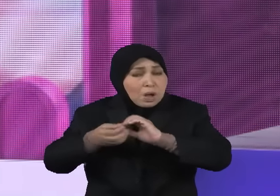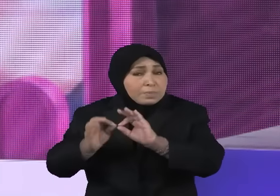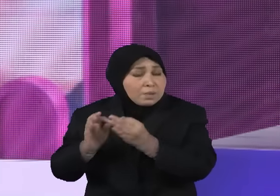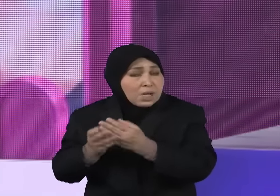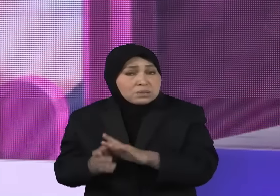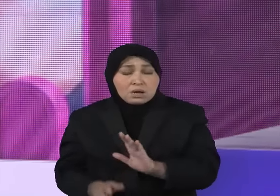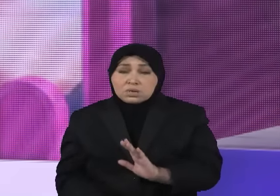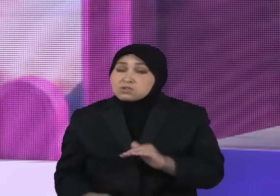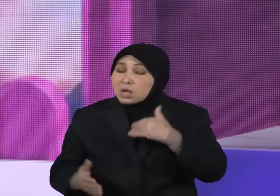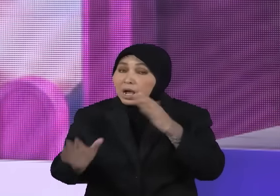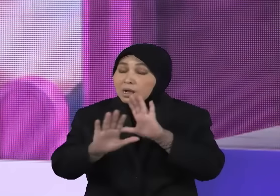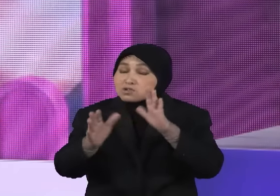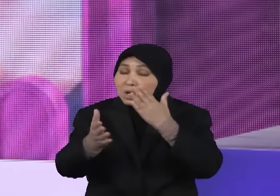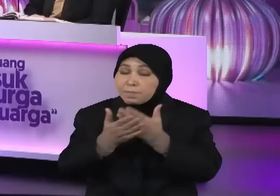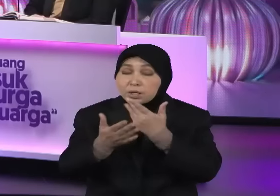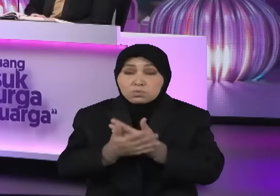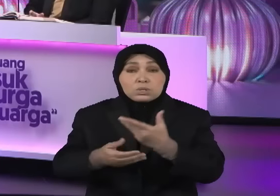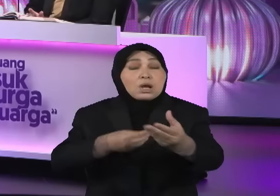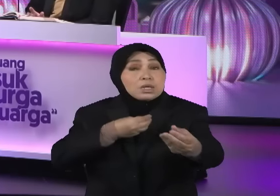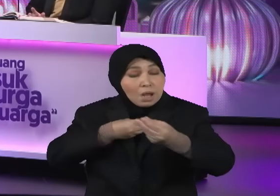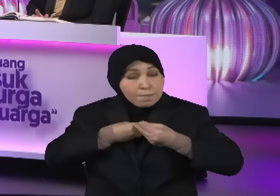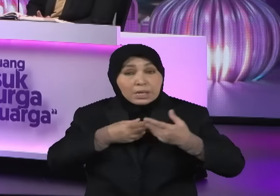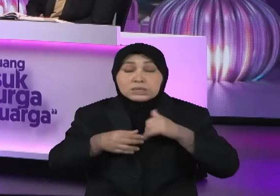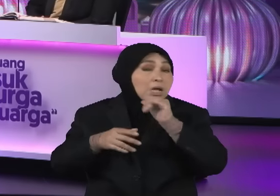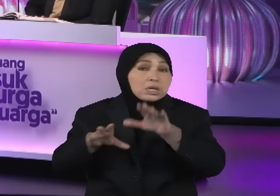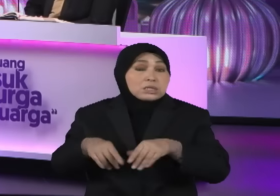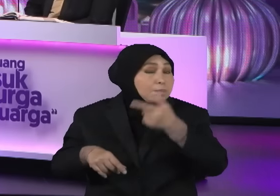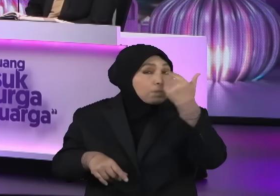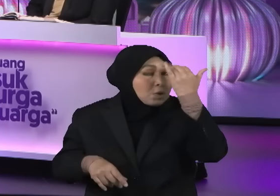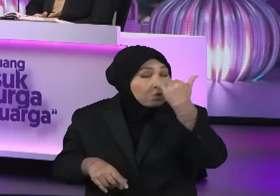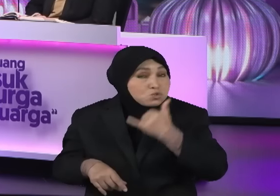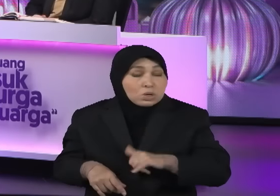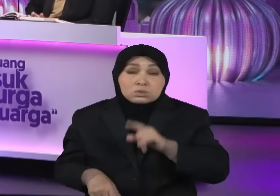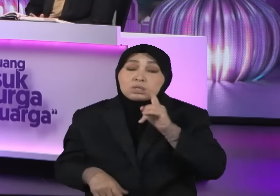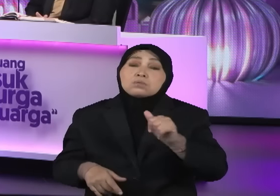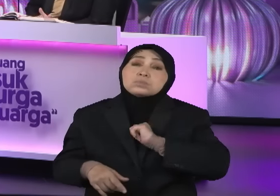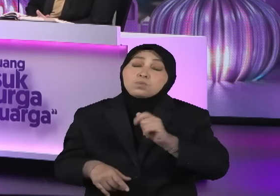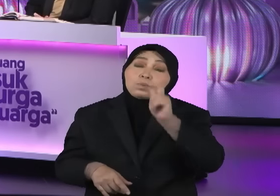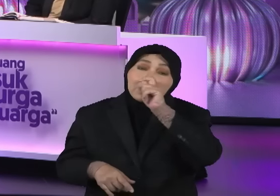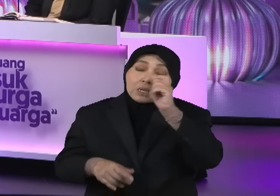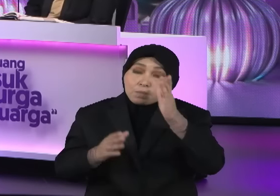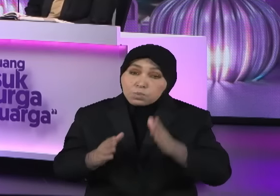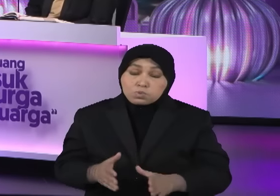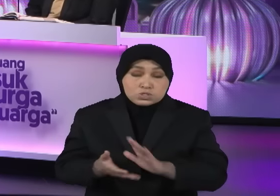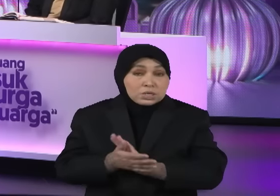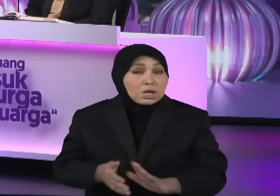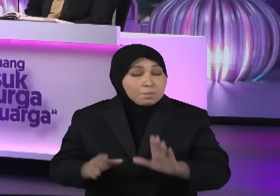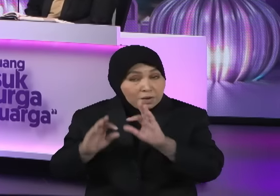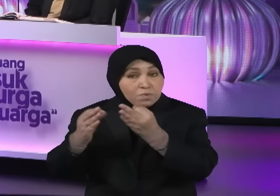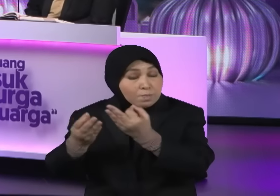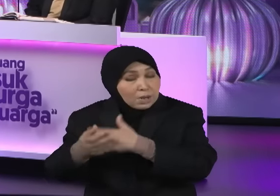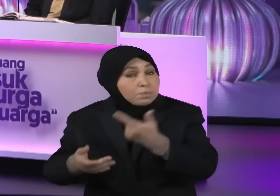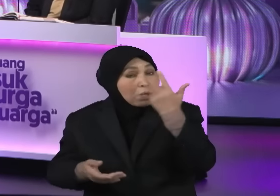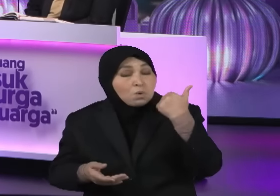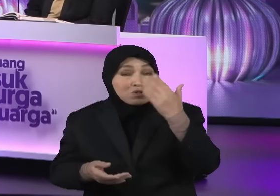agar jangan sampai sumpahnya itu akan dikembalikan balik, tak diterima. Kerana apa? Rupanya dia pun penipu juga, ya, yang si kaum kerabat, disebabkan